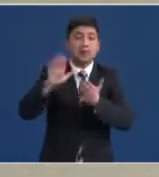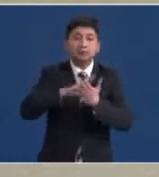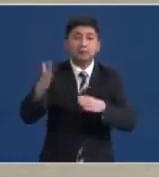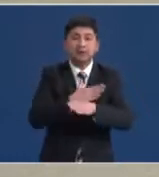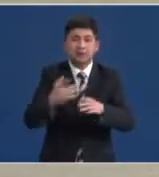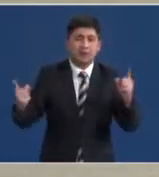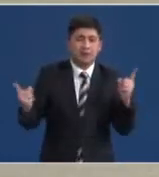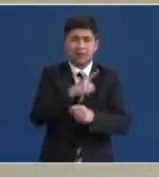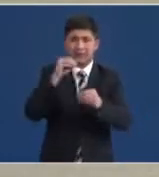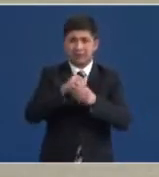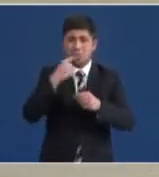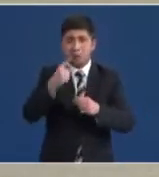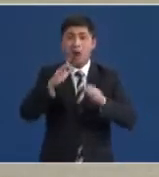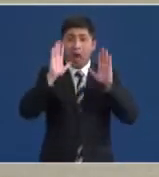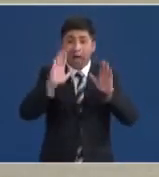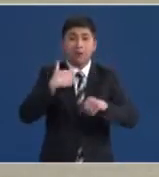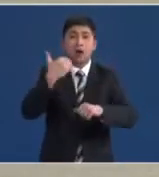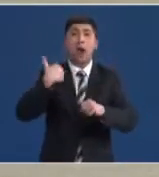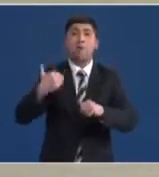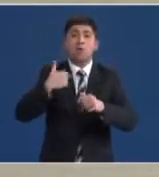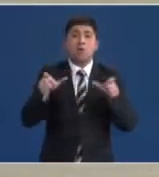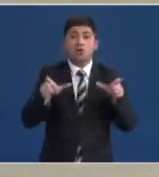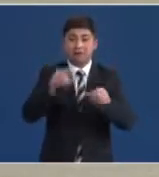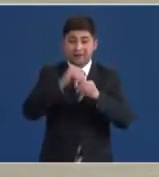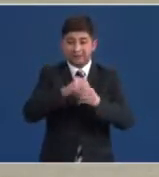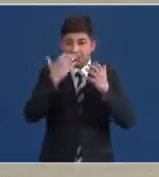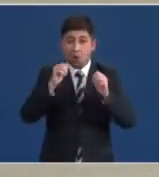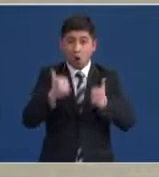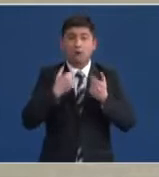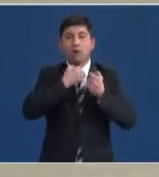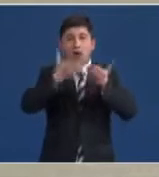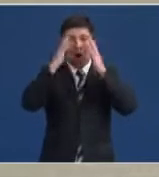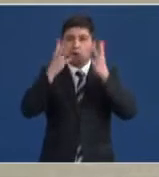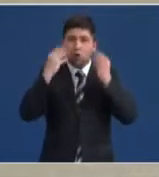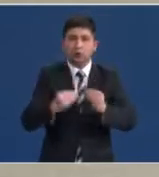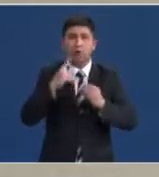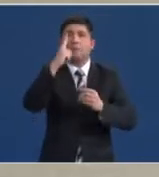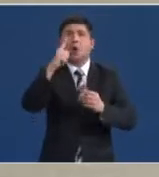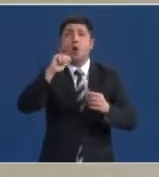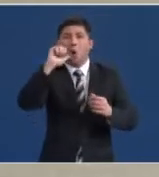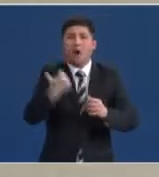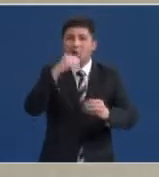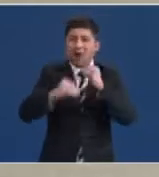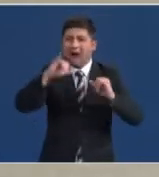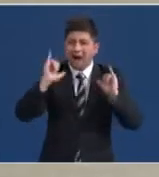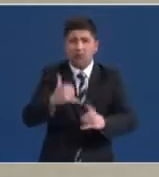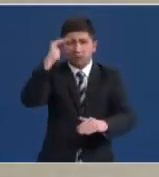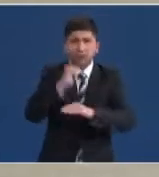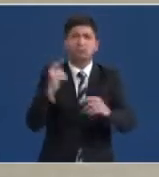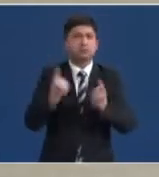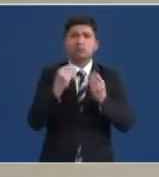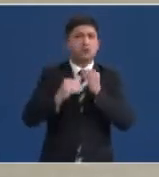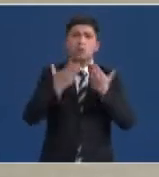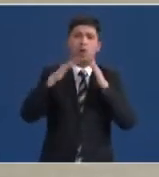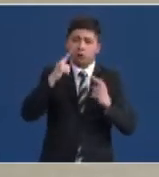malzemeleri tedarik iyi hem de kamu güvenliği bakımından hamdolsun kayda değer bir meseleyle